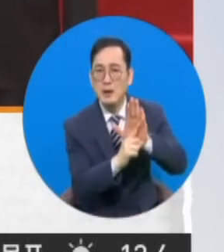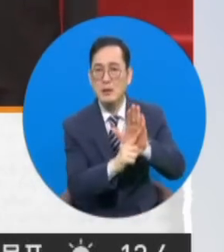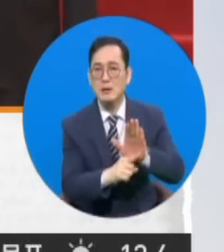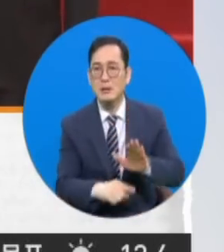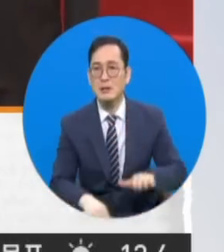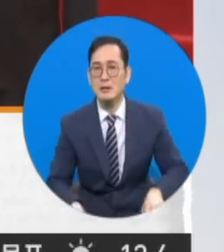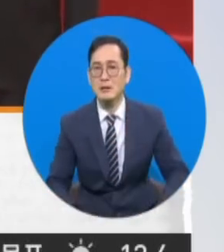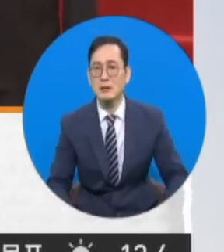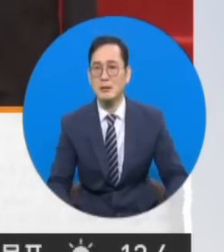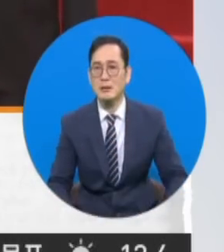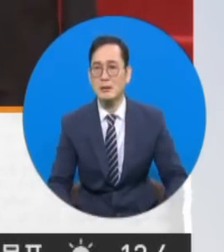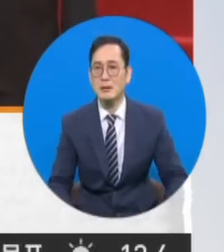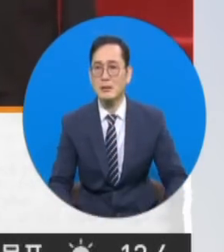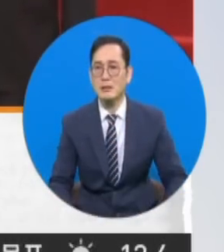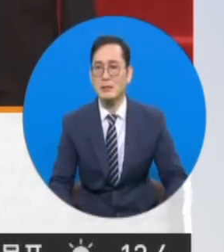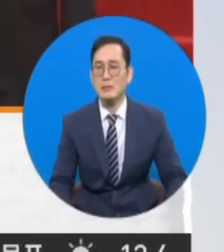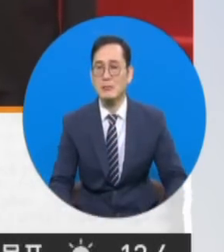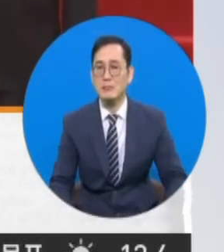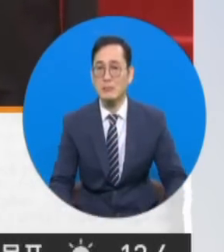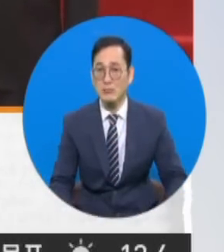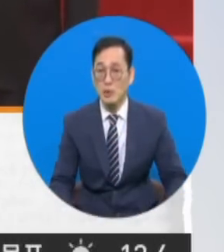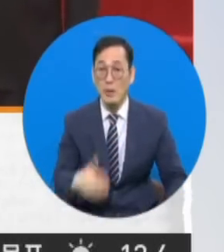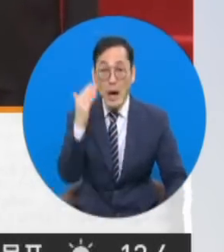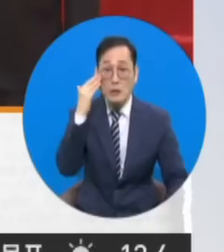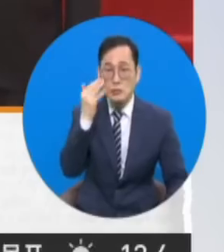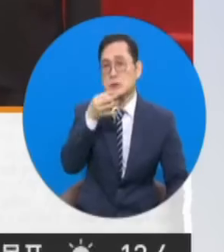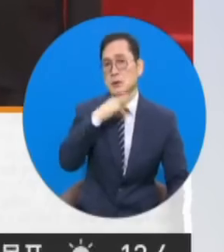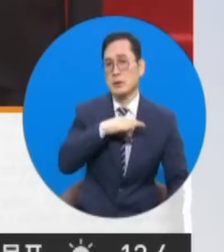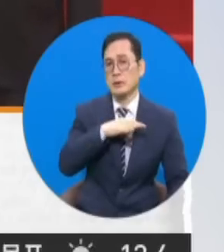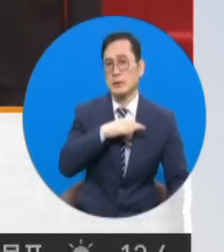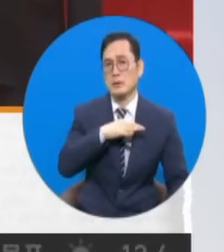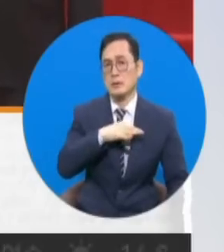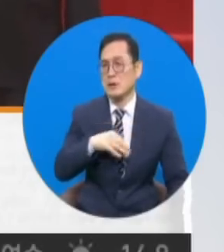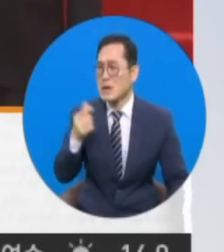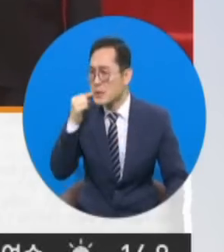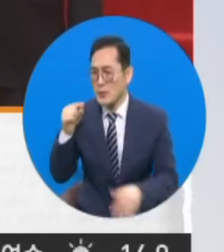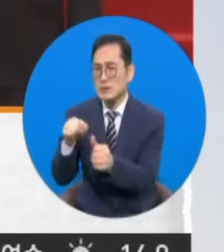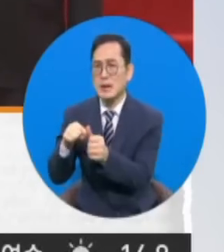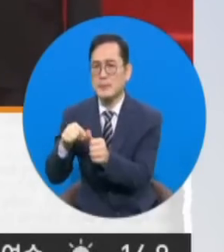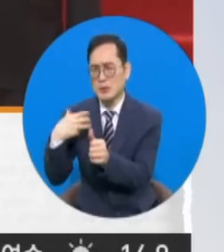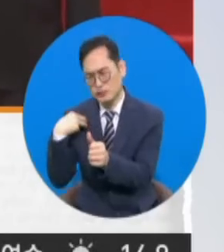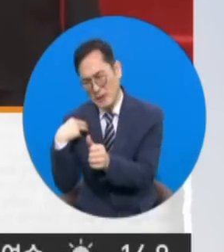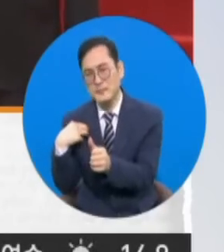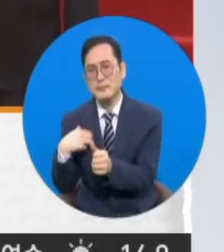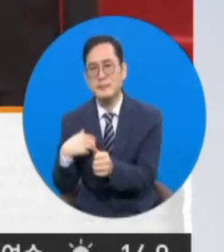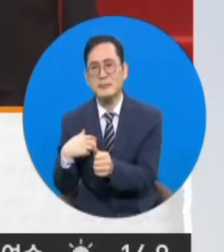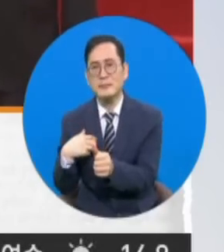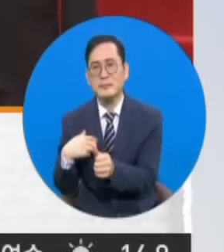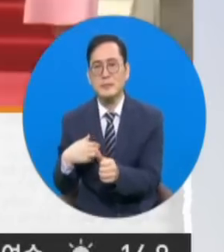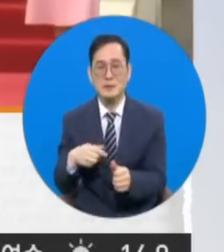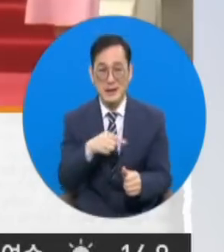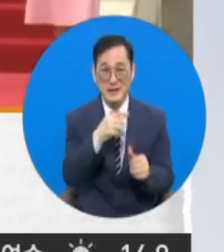대해서 국외과 관점으로 이것을 잘한 건 잘했다 좀 부족한 부족했다 이야기를 해줘야 되는데 이재명 대표의 말은 그저 비판이 아니라